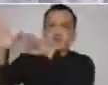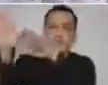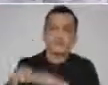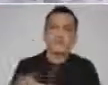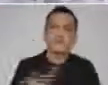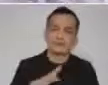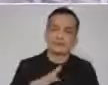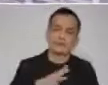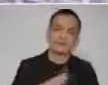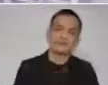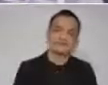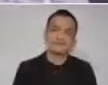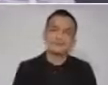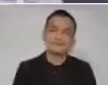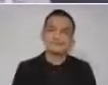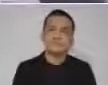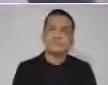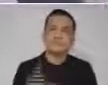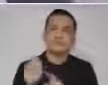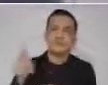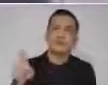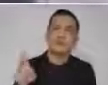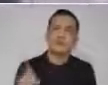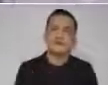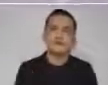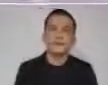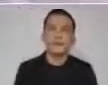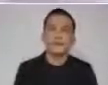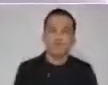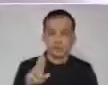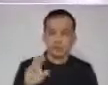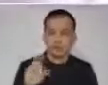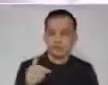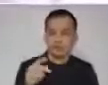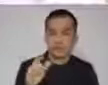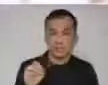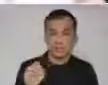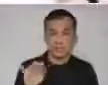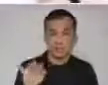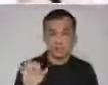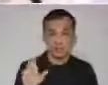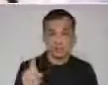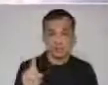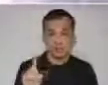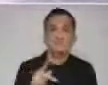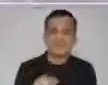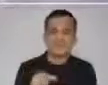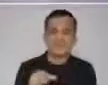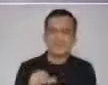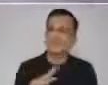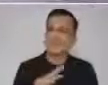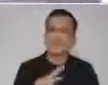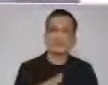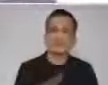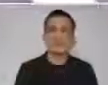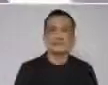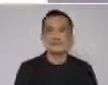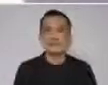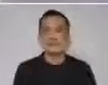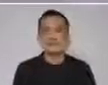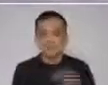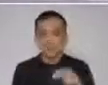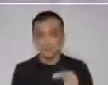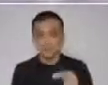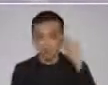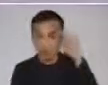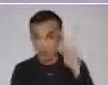parang hanggang 7 linya ito. Pero asahan po natin, no, dahil nabanggit naman nila na this week hanggang next week, nabanggit nila last